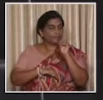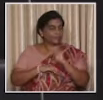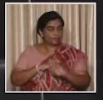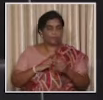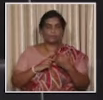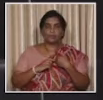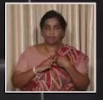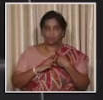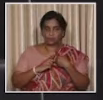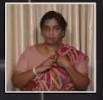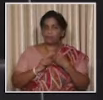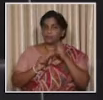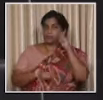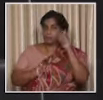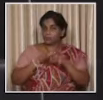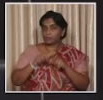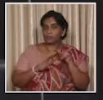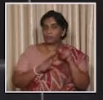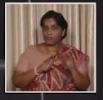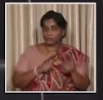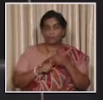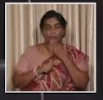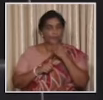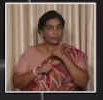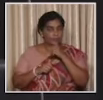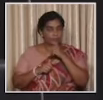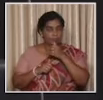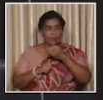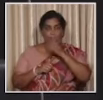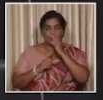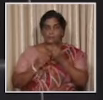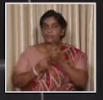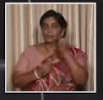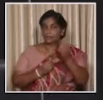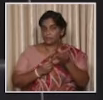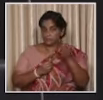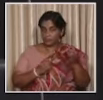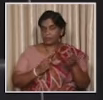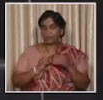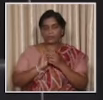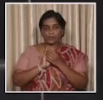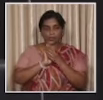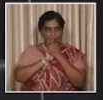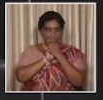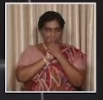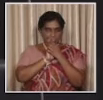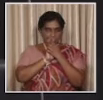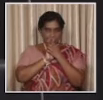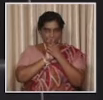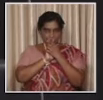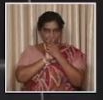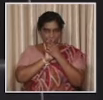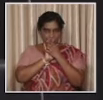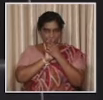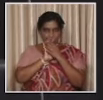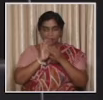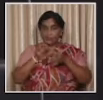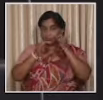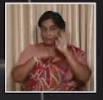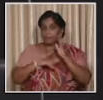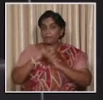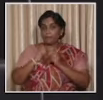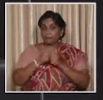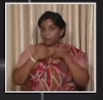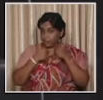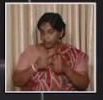අපේ ජනතාවට පානීය ජලය ලබා දීමේ ක්‍රියාදාමය හරියට